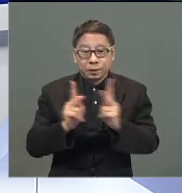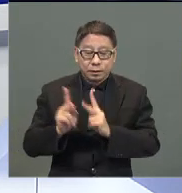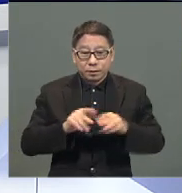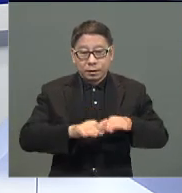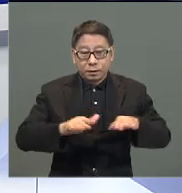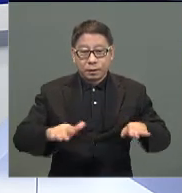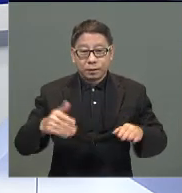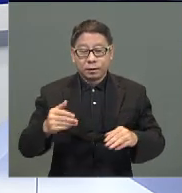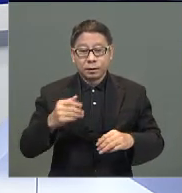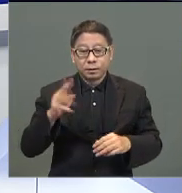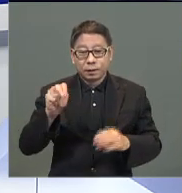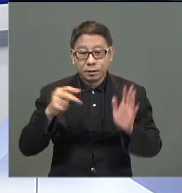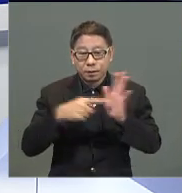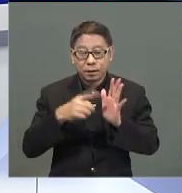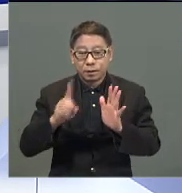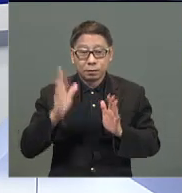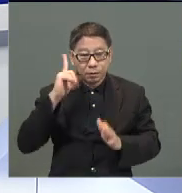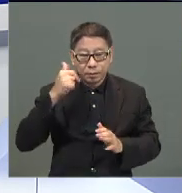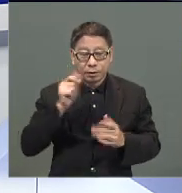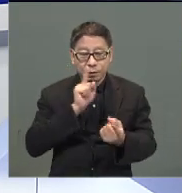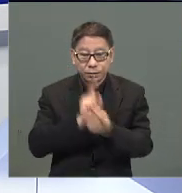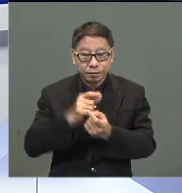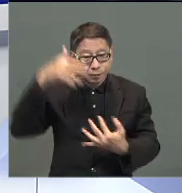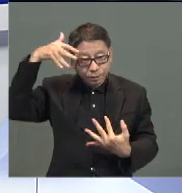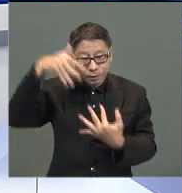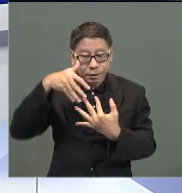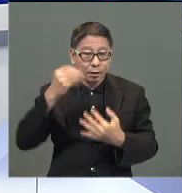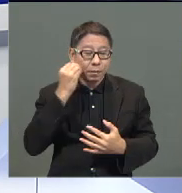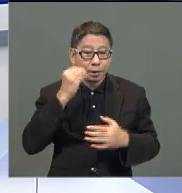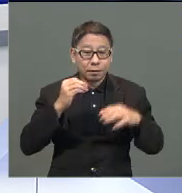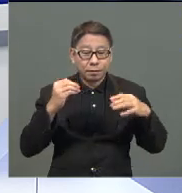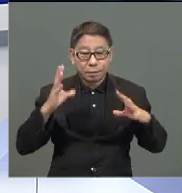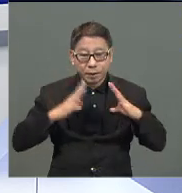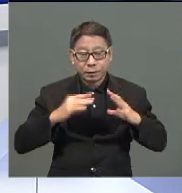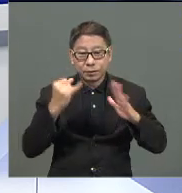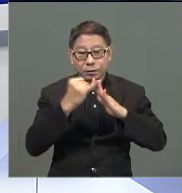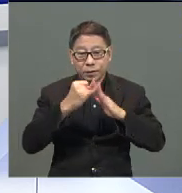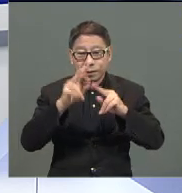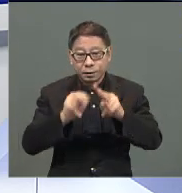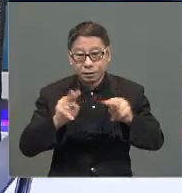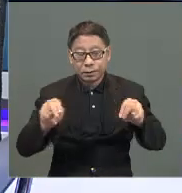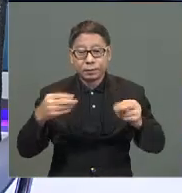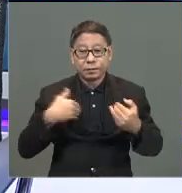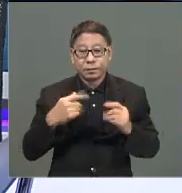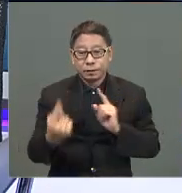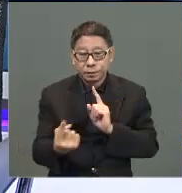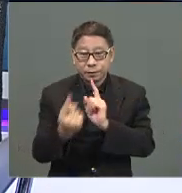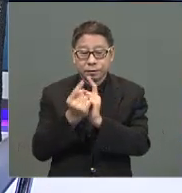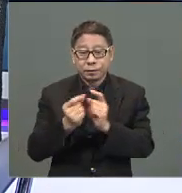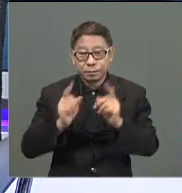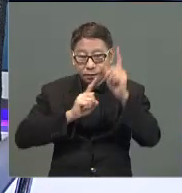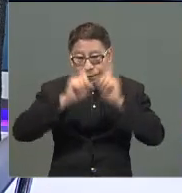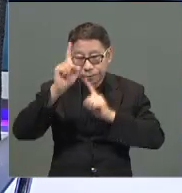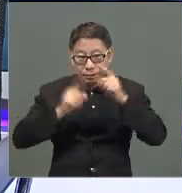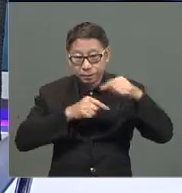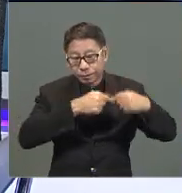ค่ะนัดผู้ปกครองของเด็กมาพบกับนักจิตวิทยาที่บ้านพักเด็กจังหวัดนนทบุรีนะคะนักเข้ามาพบเพื่อที่จะ